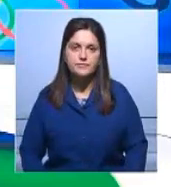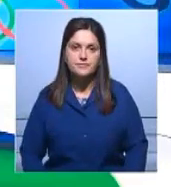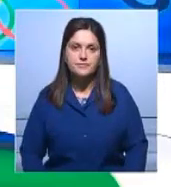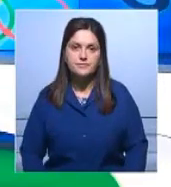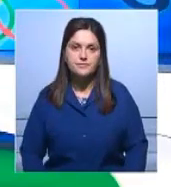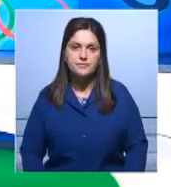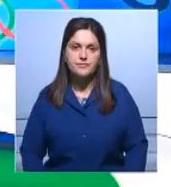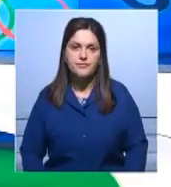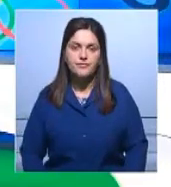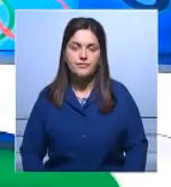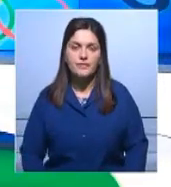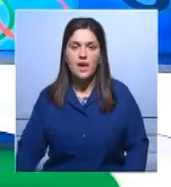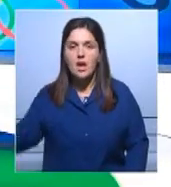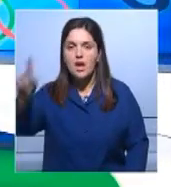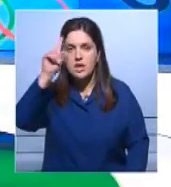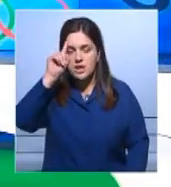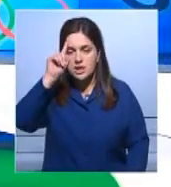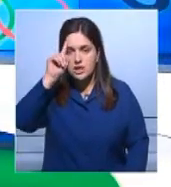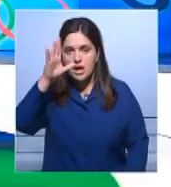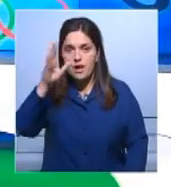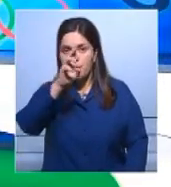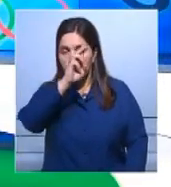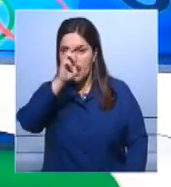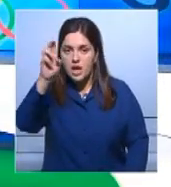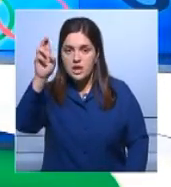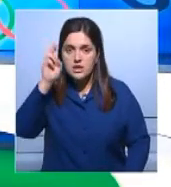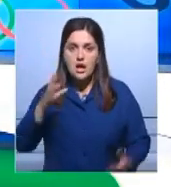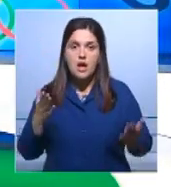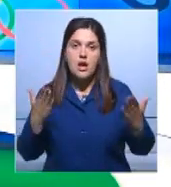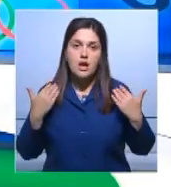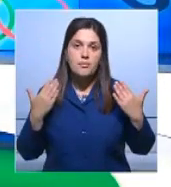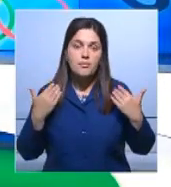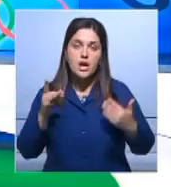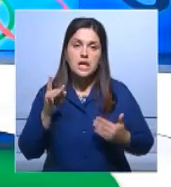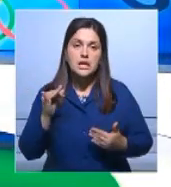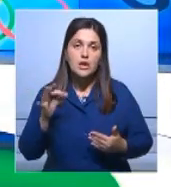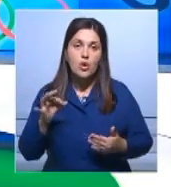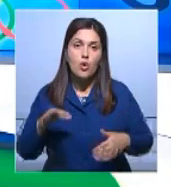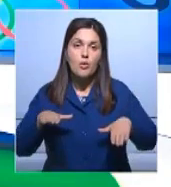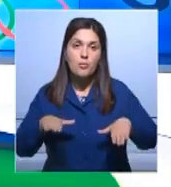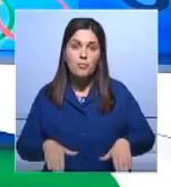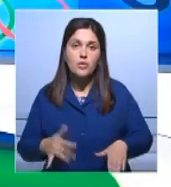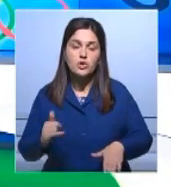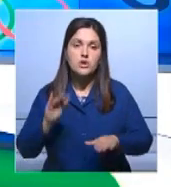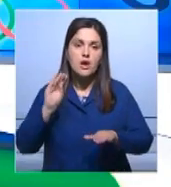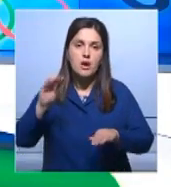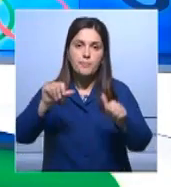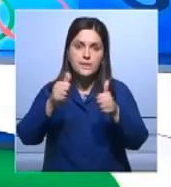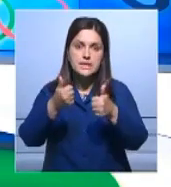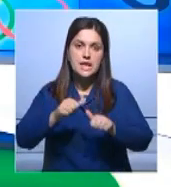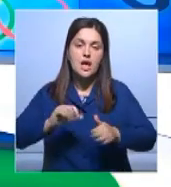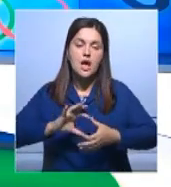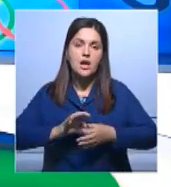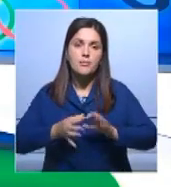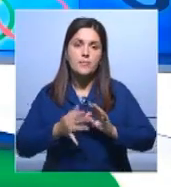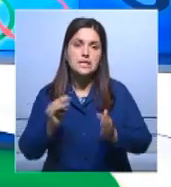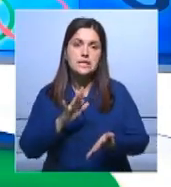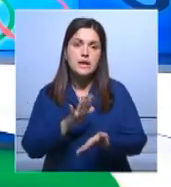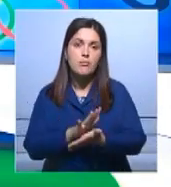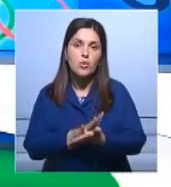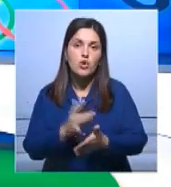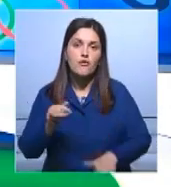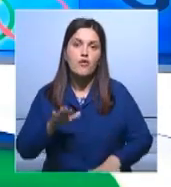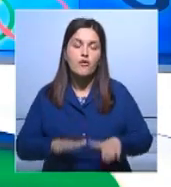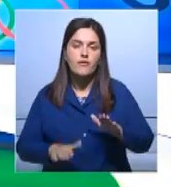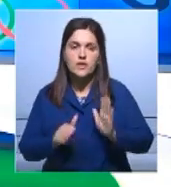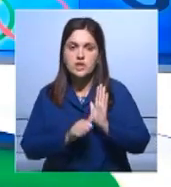И последнее. На знаменитом бразильском пляже Копакабана в Рио-де-Жанейро торжественно установили символ Олимпиады из